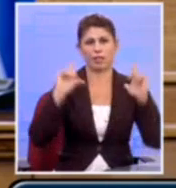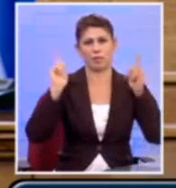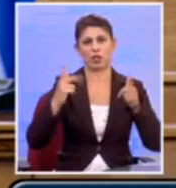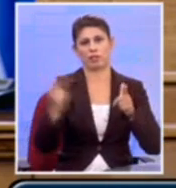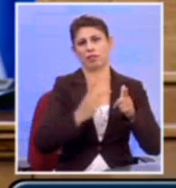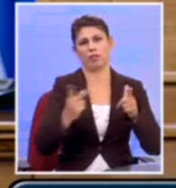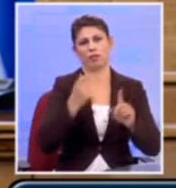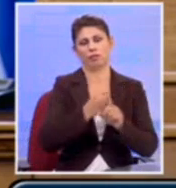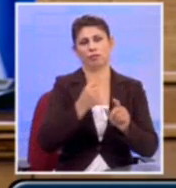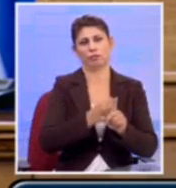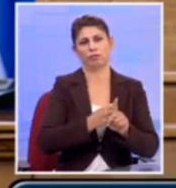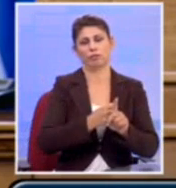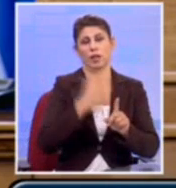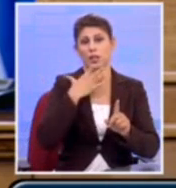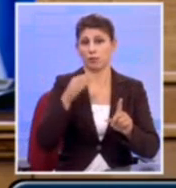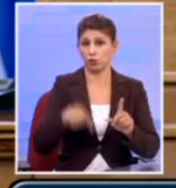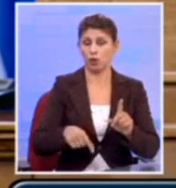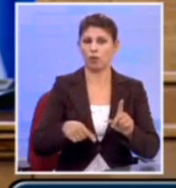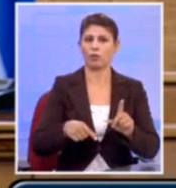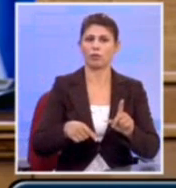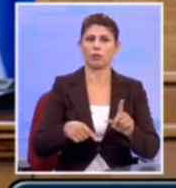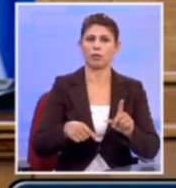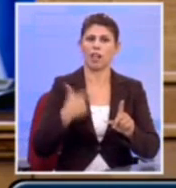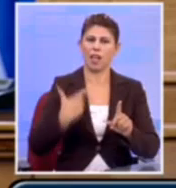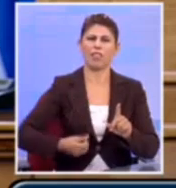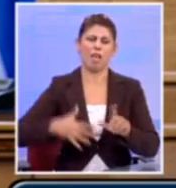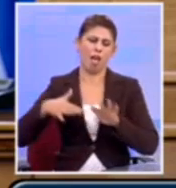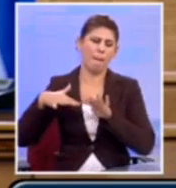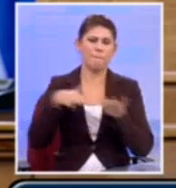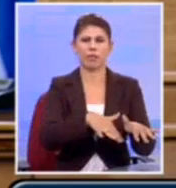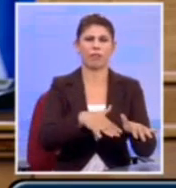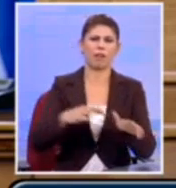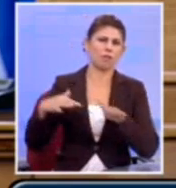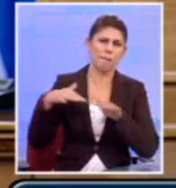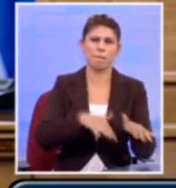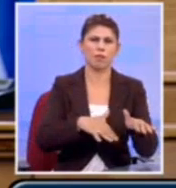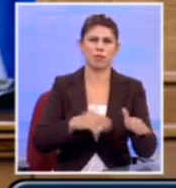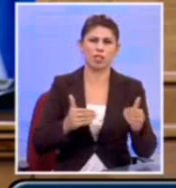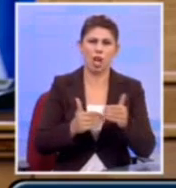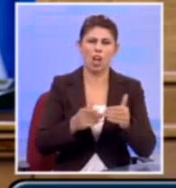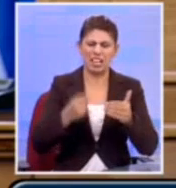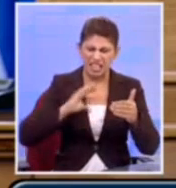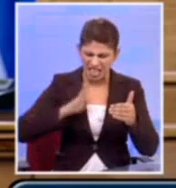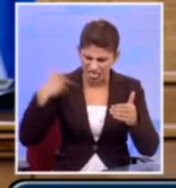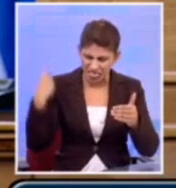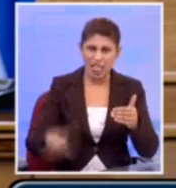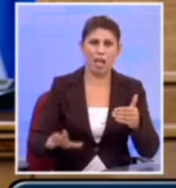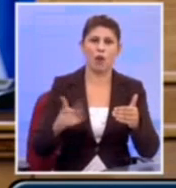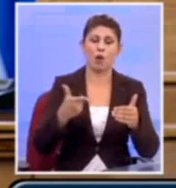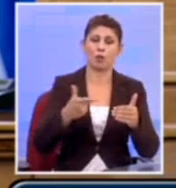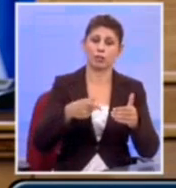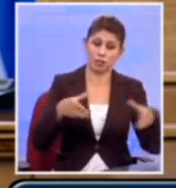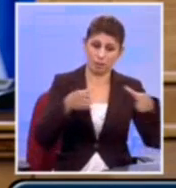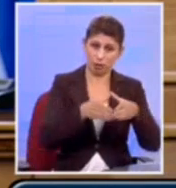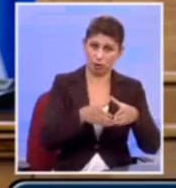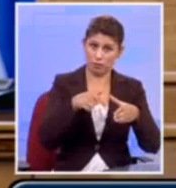δημοκρατία. Για το λόγο αυτό άλλωστε δέχεται αντιλέει επίθεση. Επίθεση στα όρια της ιδεότητας τόσο η ίδια η